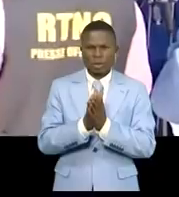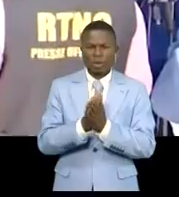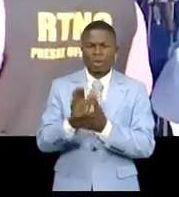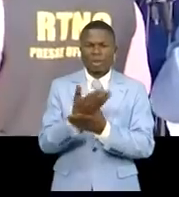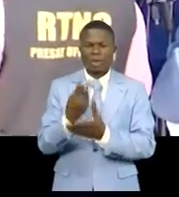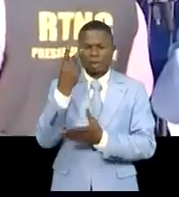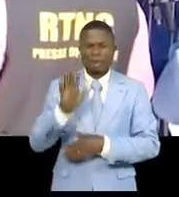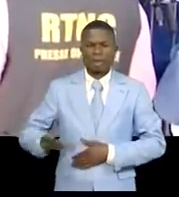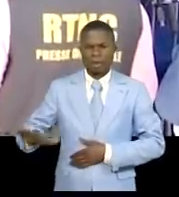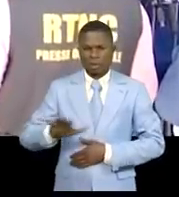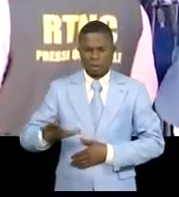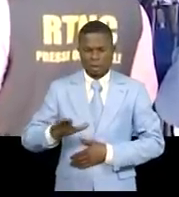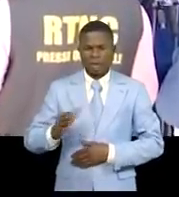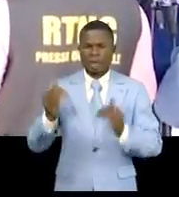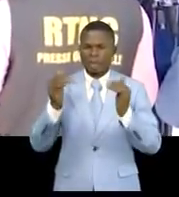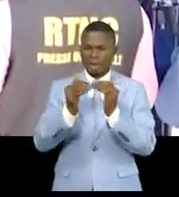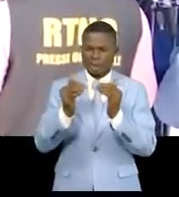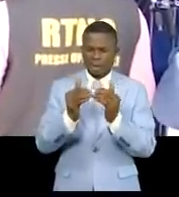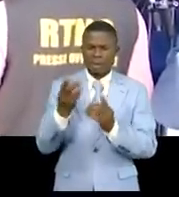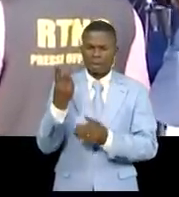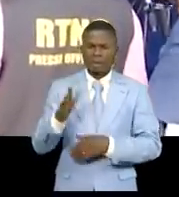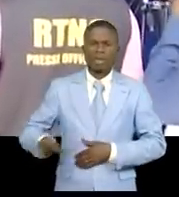deux pays, une coopération bilatérale,